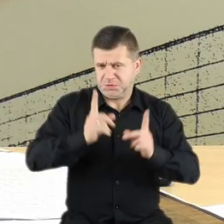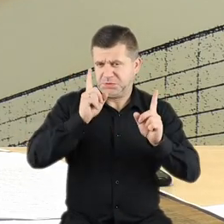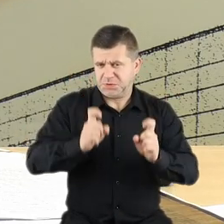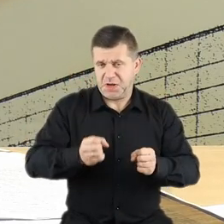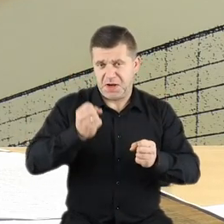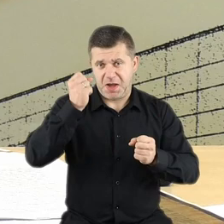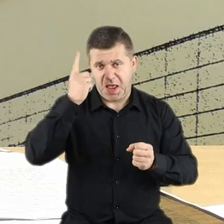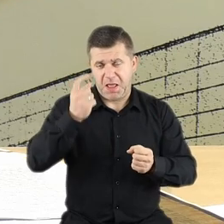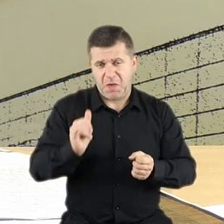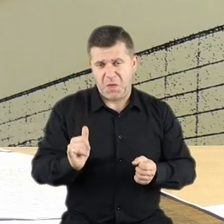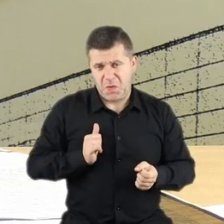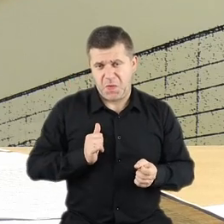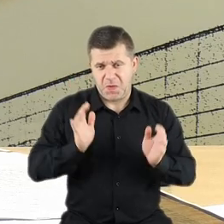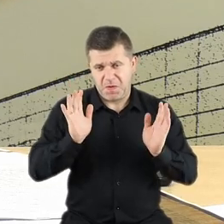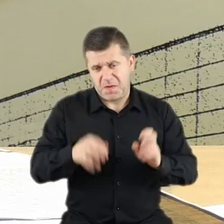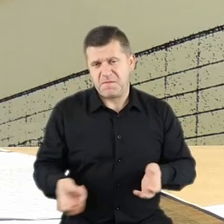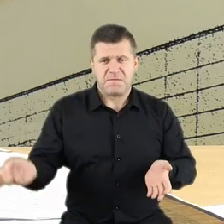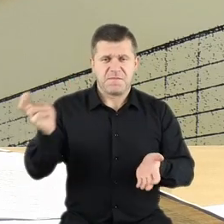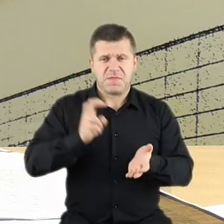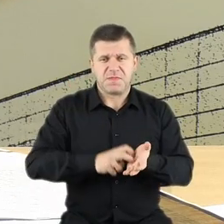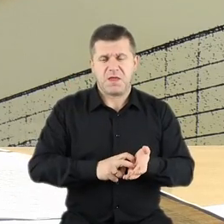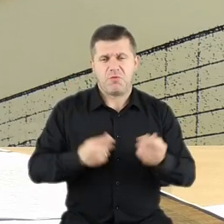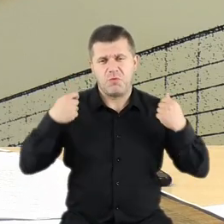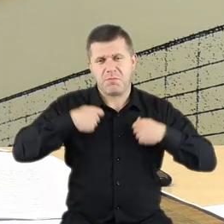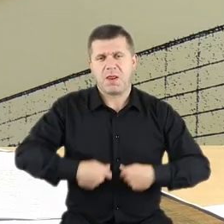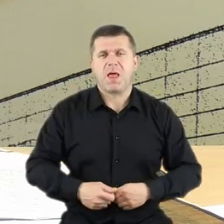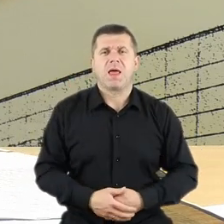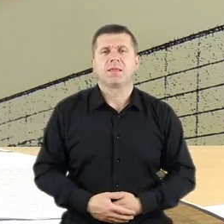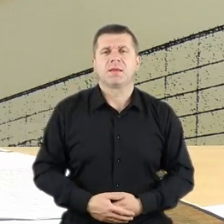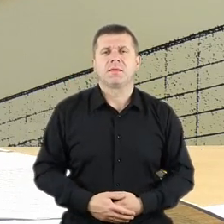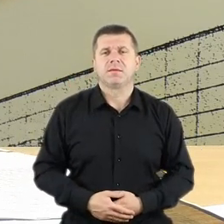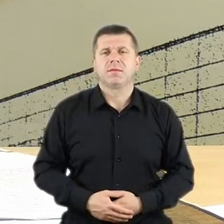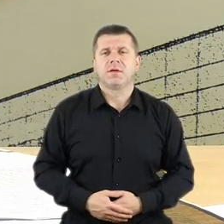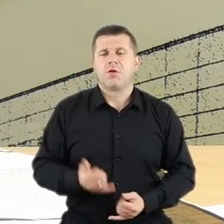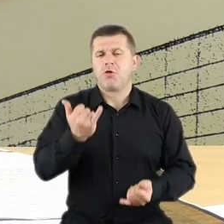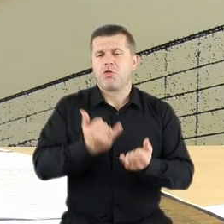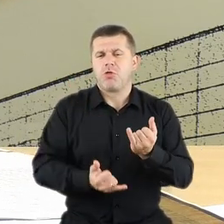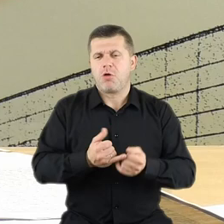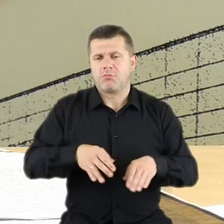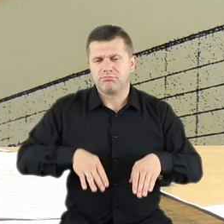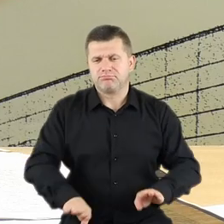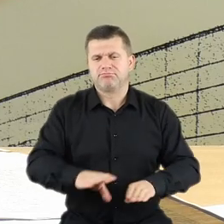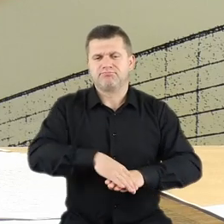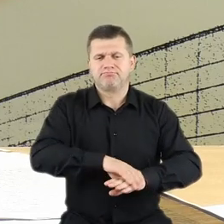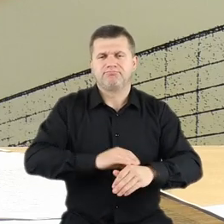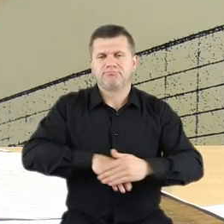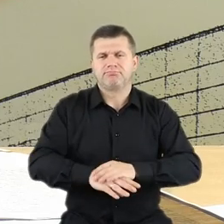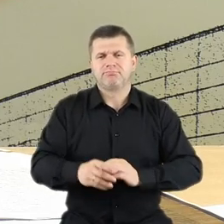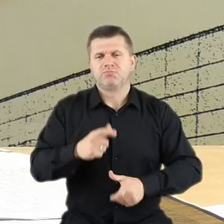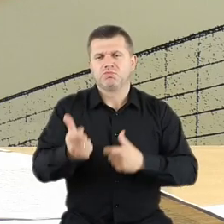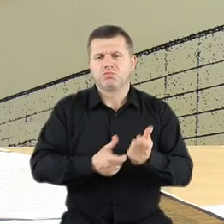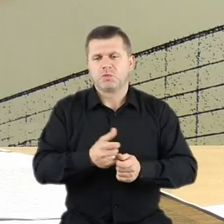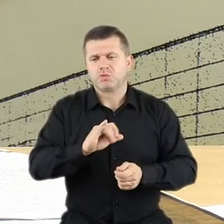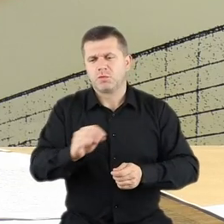świtać no i zarzucił na grzbiet kapotę nad mogiłą Kurpie pod pachę